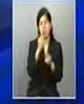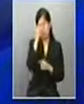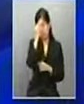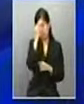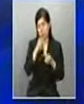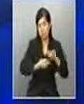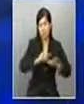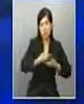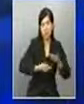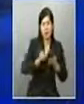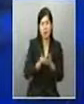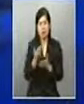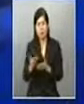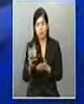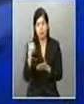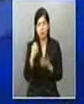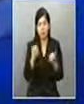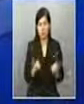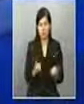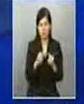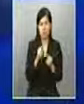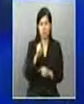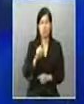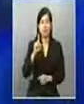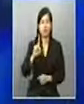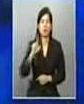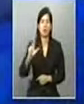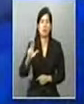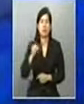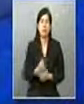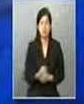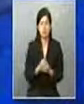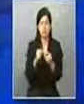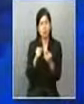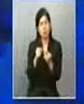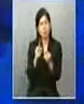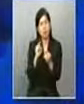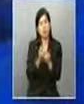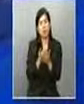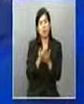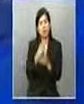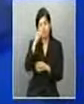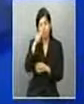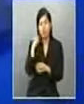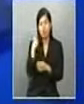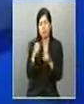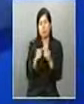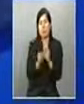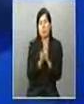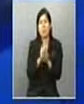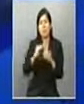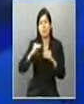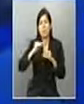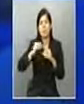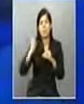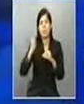บันที่ตลาดอิเล็กทรอนิกส์นั้นอยู่ที่ 113.84 เยนต่อดอลลาร์สหรัฐในขณะที่ค่าเงินบาทก็แข็งค่าเช่นกันค่ะอยู่กรอบประ